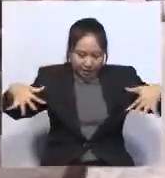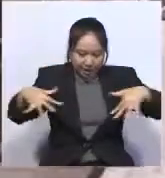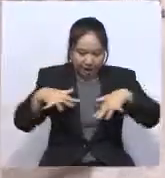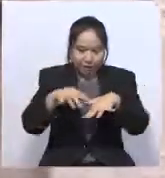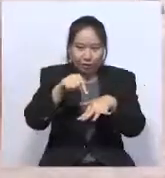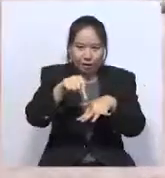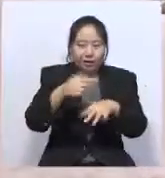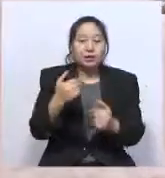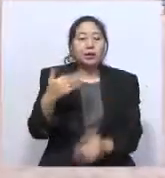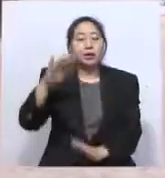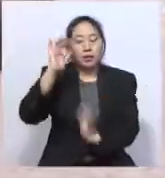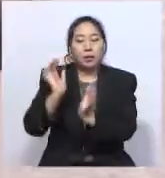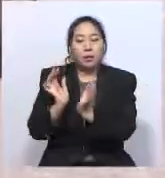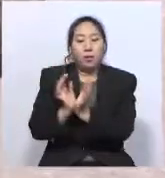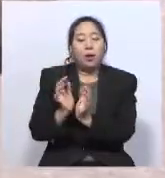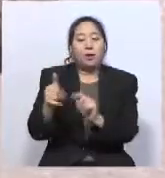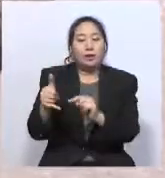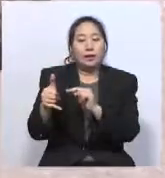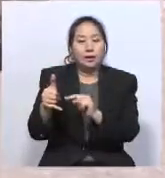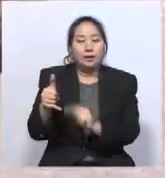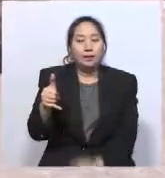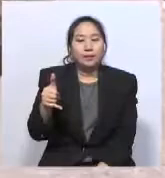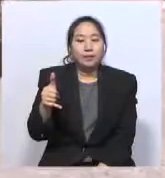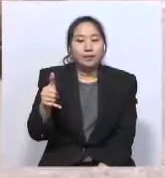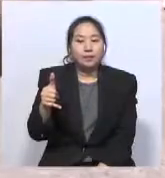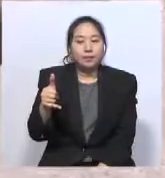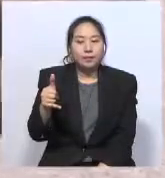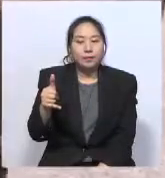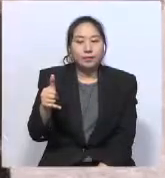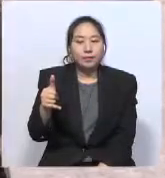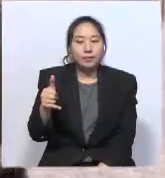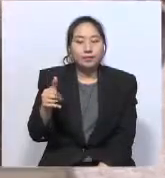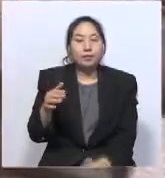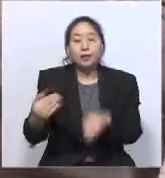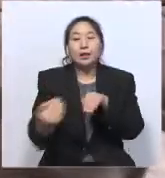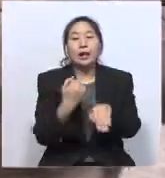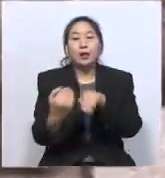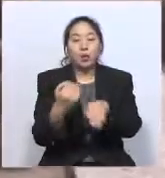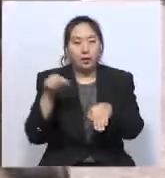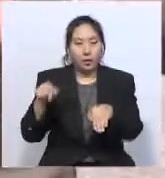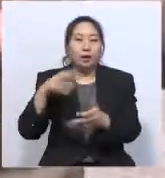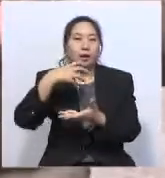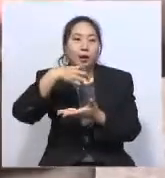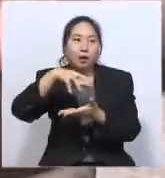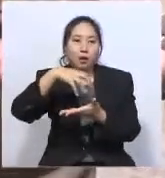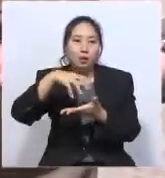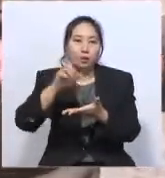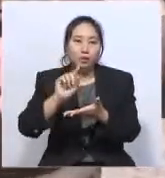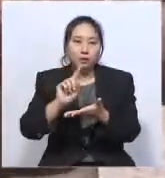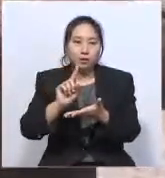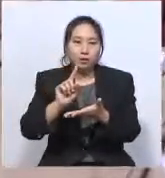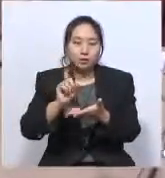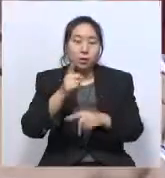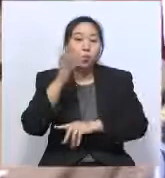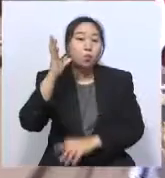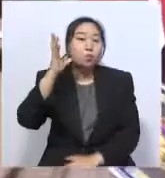านีตำรวจทางหลวง1กองกำกับการ1กองบังคับการตำรวจทางหลวงหรือว่าตำรวจทางหลวงประตูน้ำพระอินทร์บอกกับทีมข่าวนะครับว่าตั้งแ